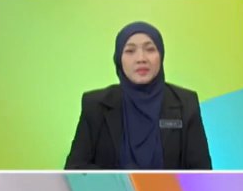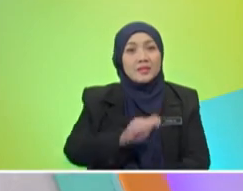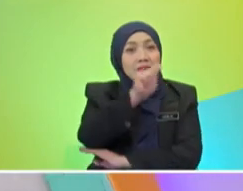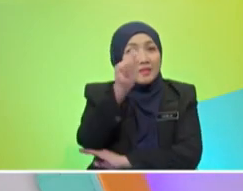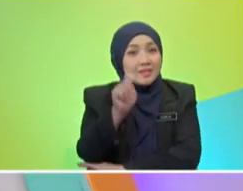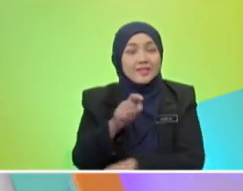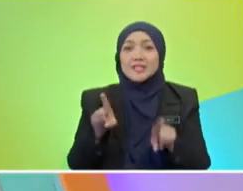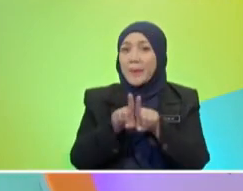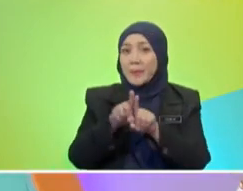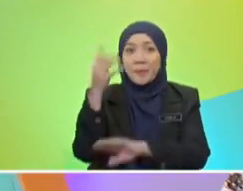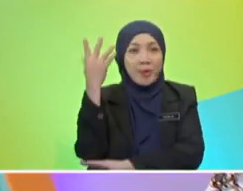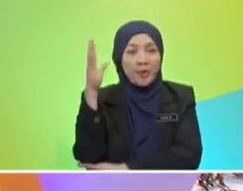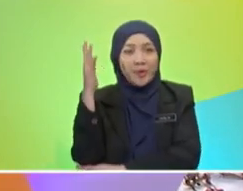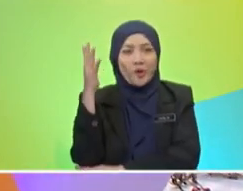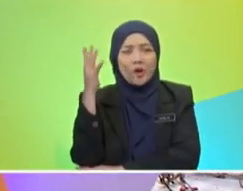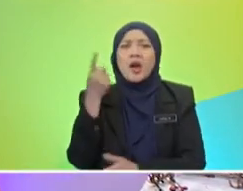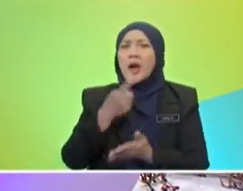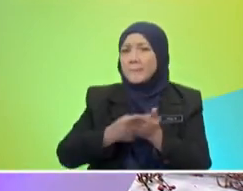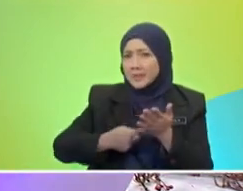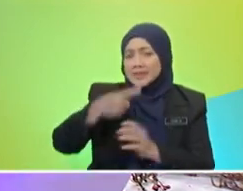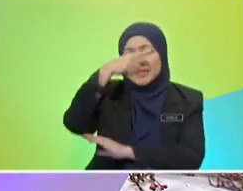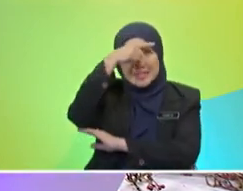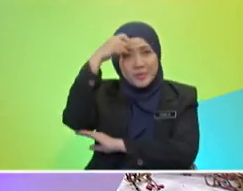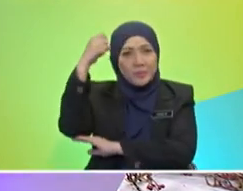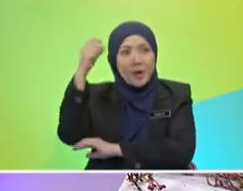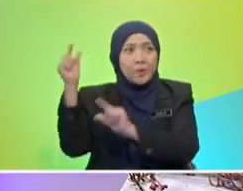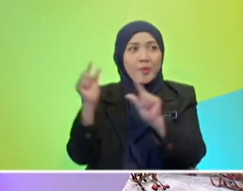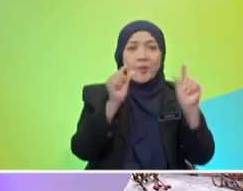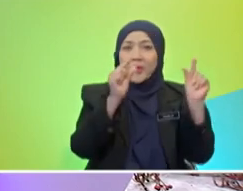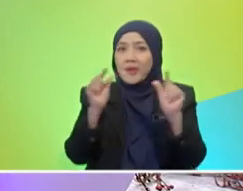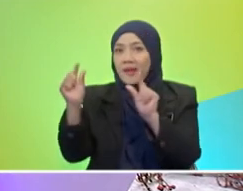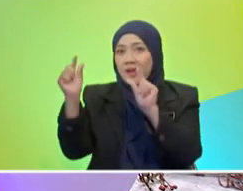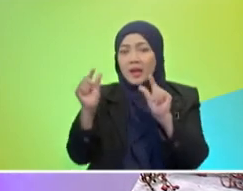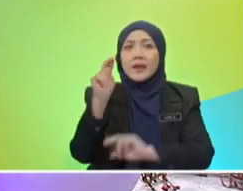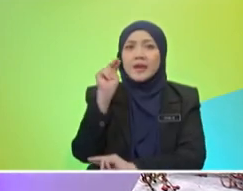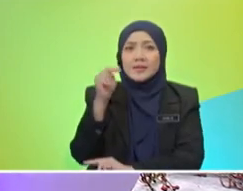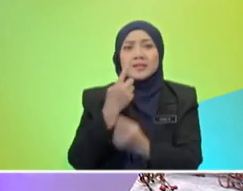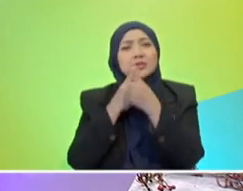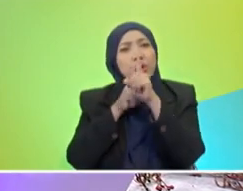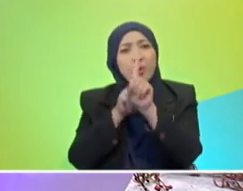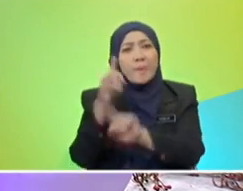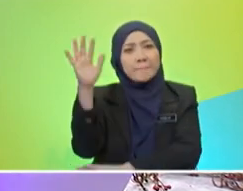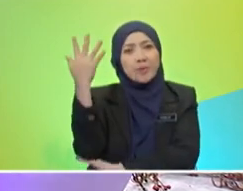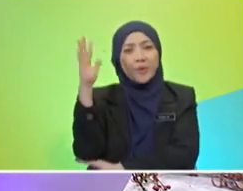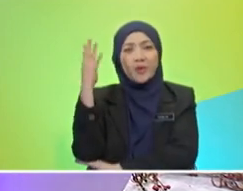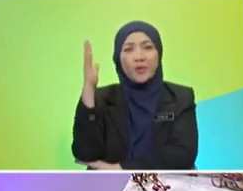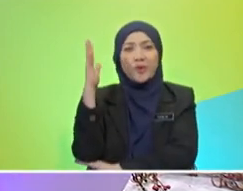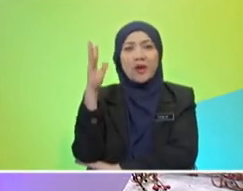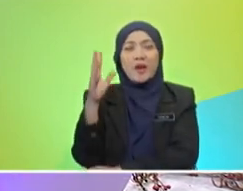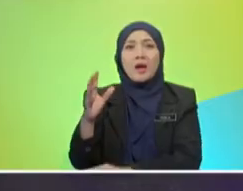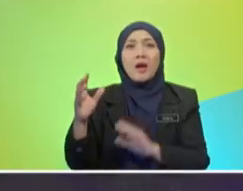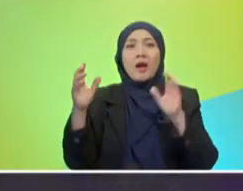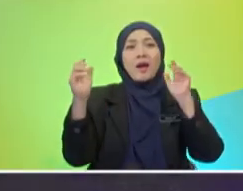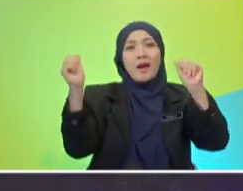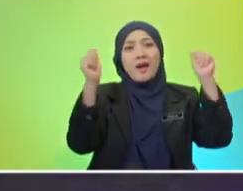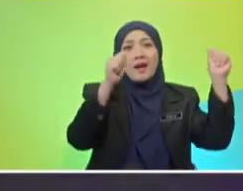Tanya sama pokok, apa sebab goyang? Nanti jawab pokok.